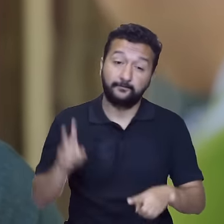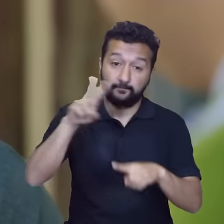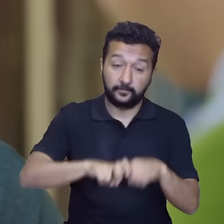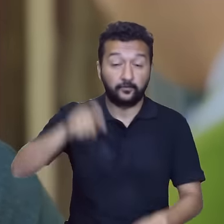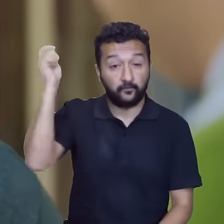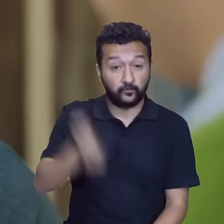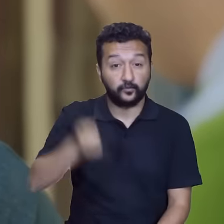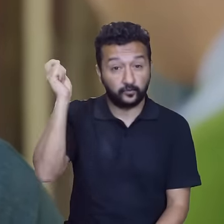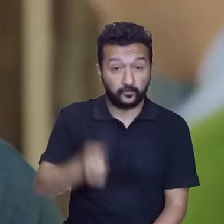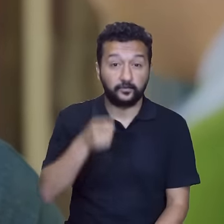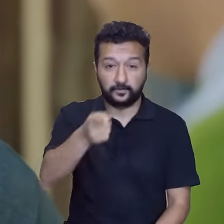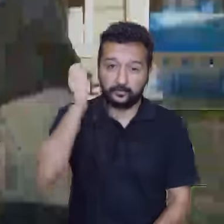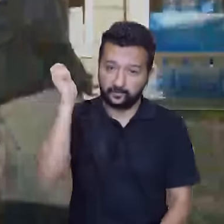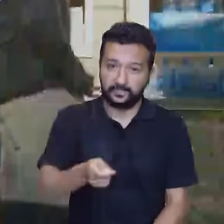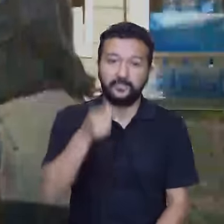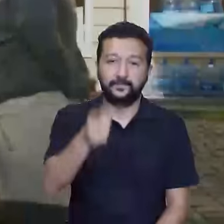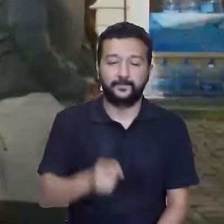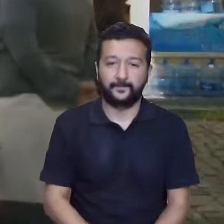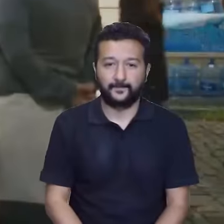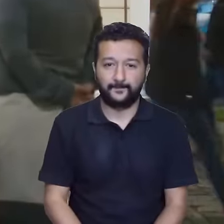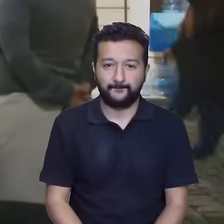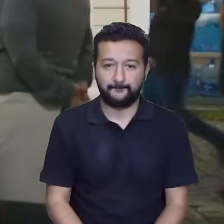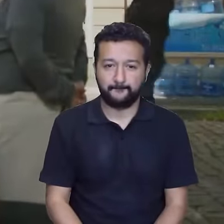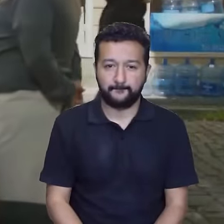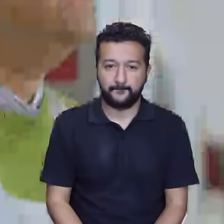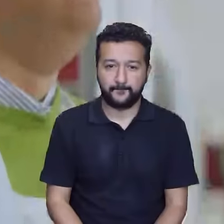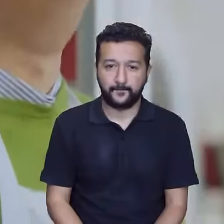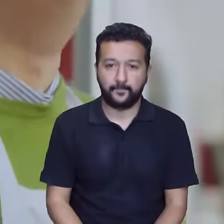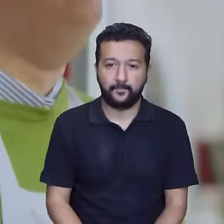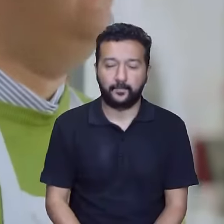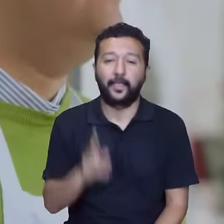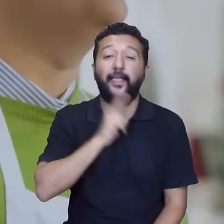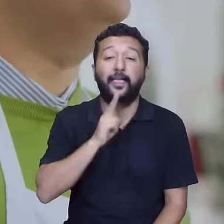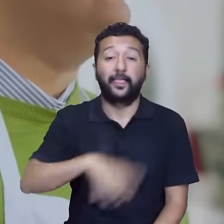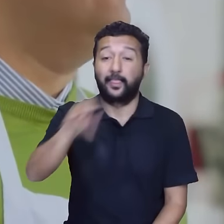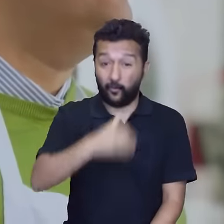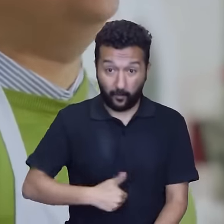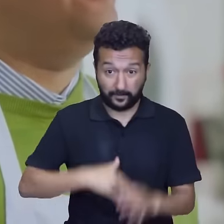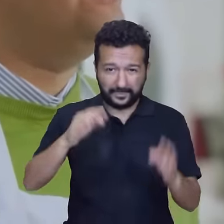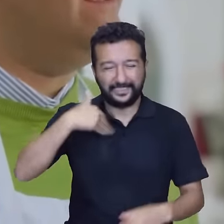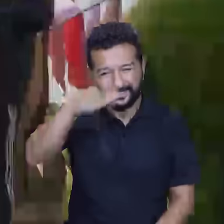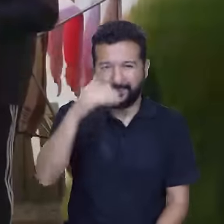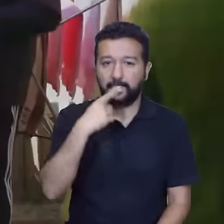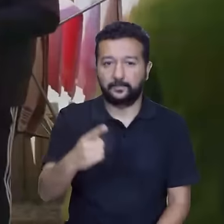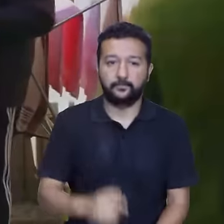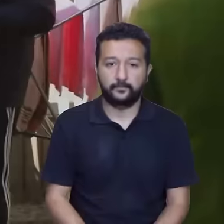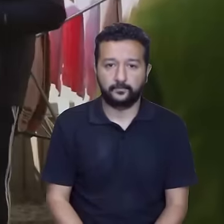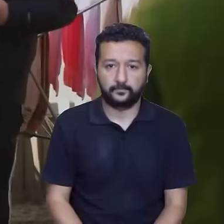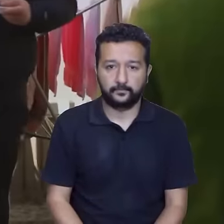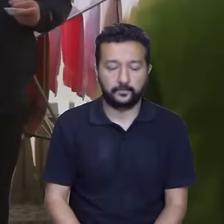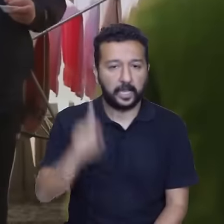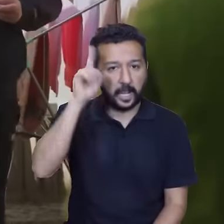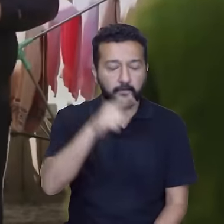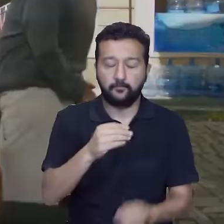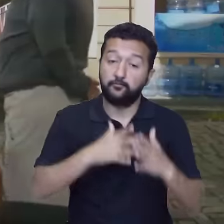tepene, vuracağım kırbacı, vuracağım kırbacı. Çok komik. Dönün lan önünüze.